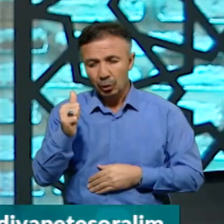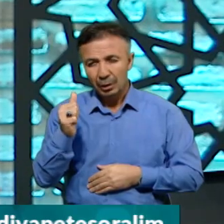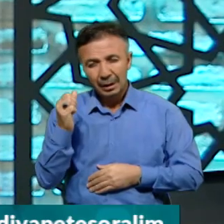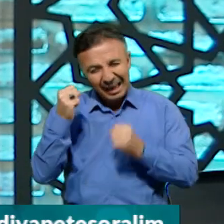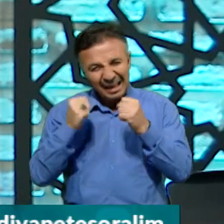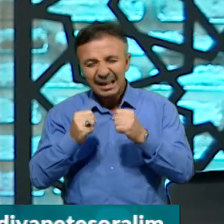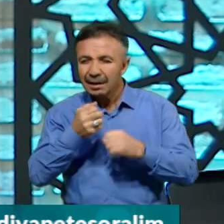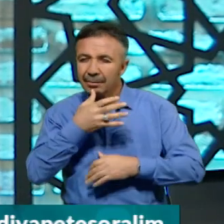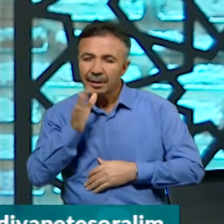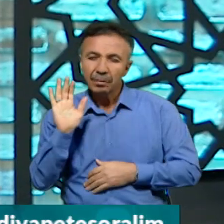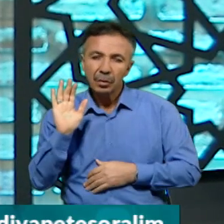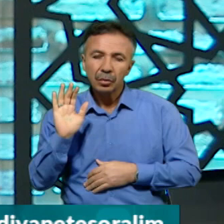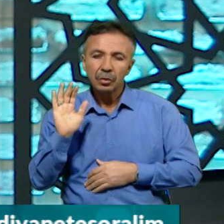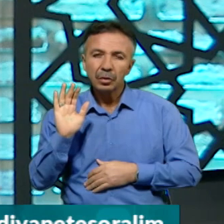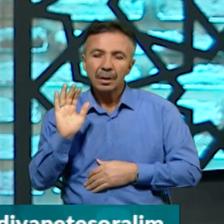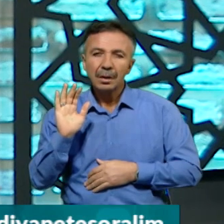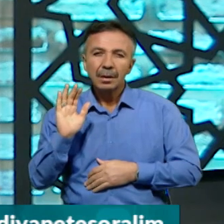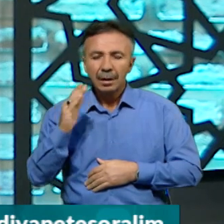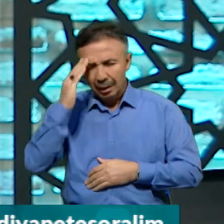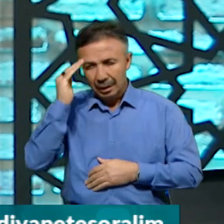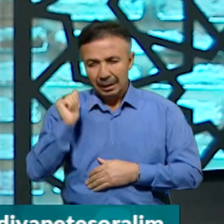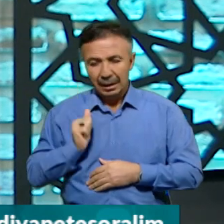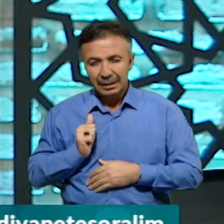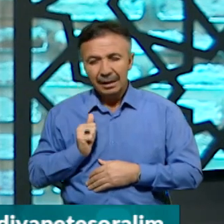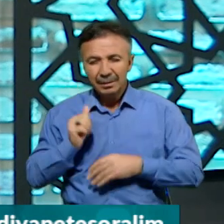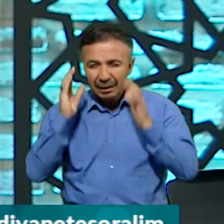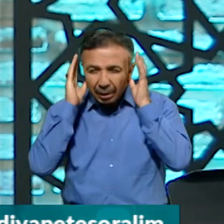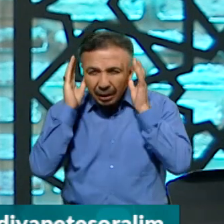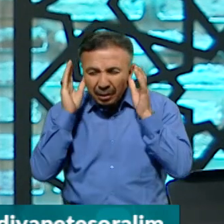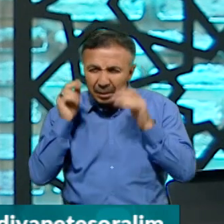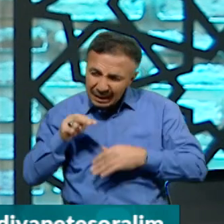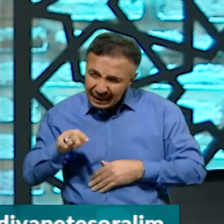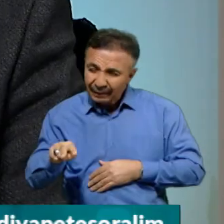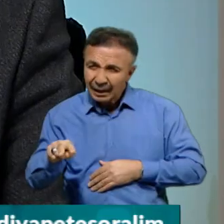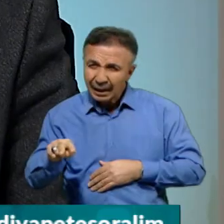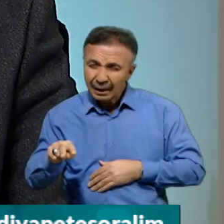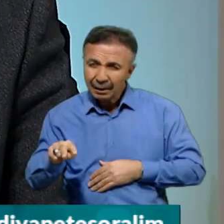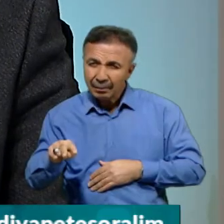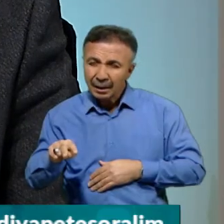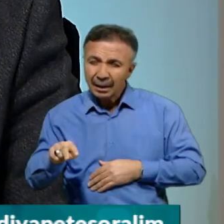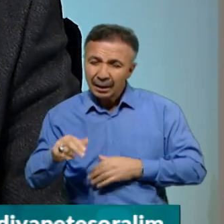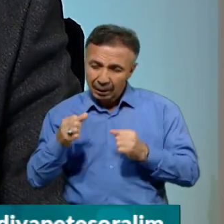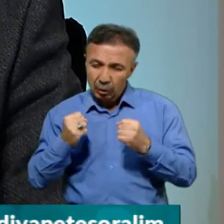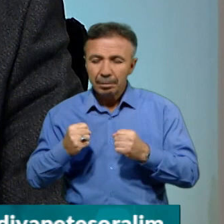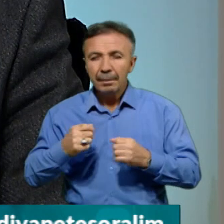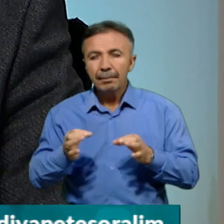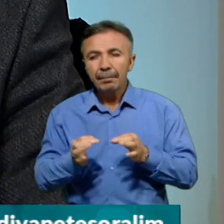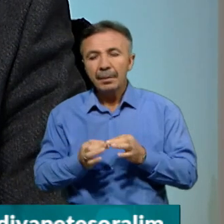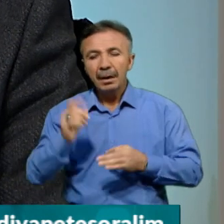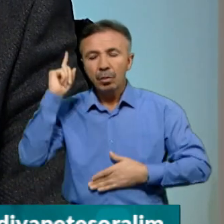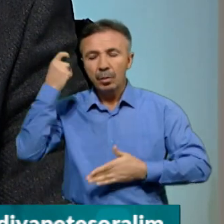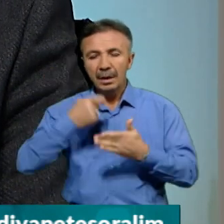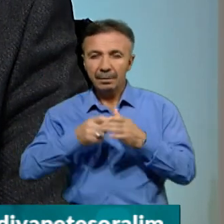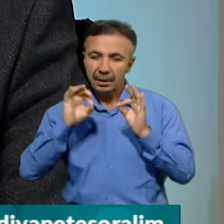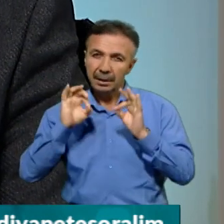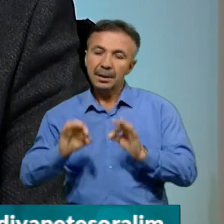namazında kılıyor hamdülillah mehmetçiğimiz bu durumda seferi mi yoksa mu Kim olacak evet tamam o billahi mineşşeytanirracim